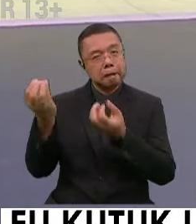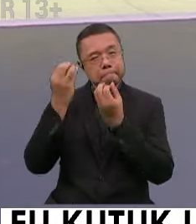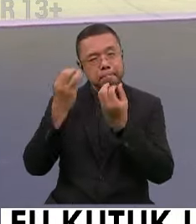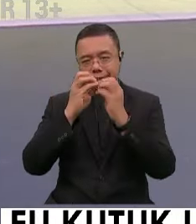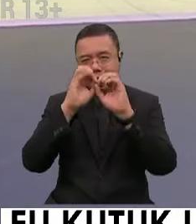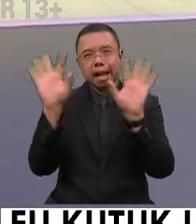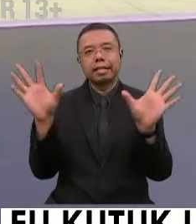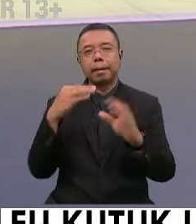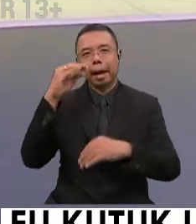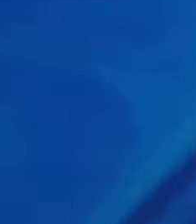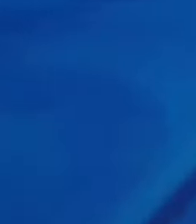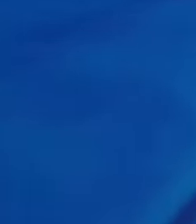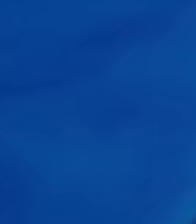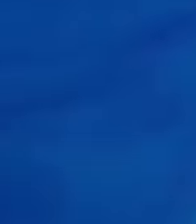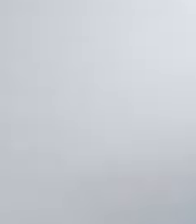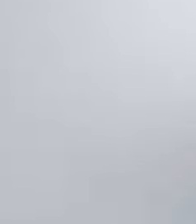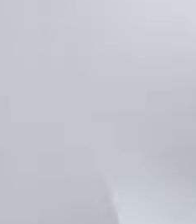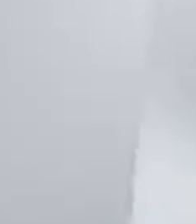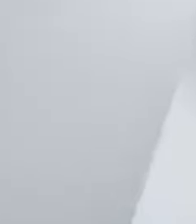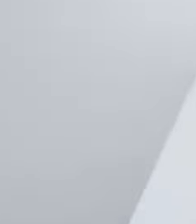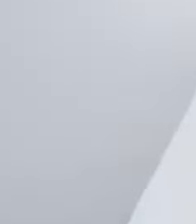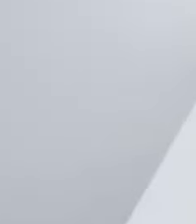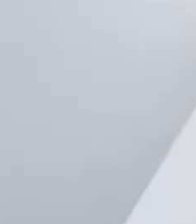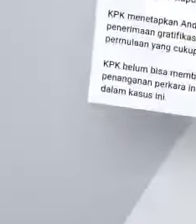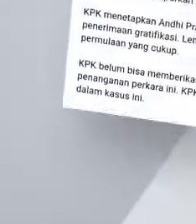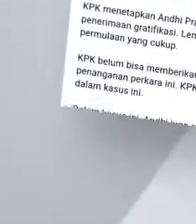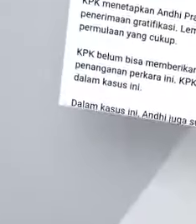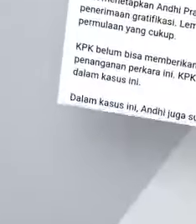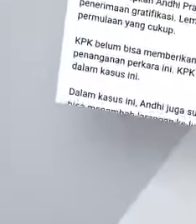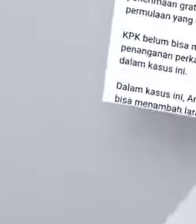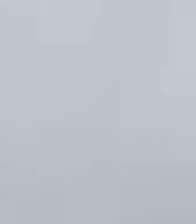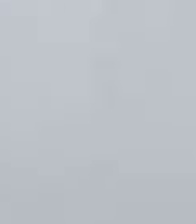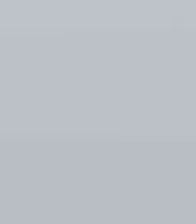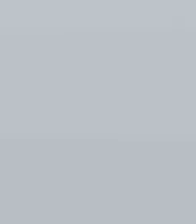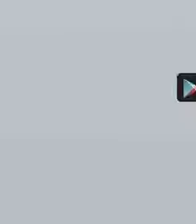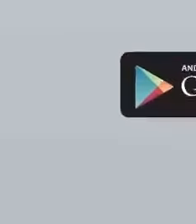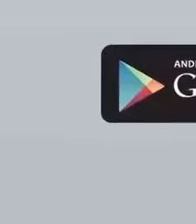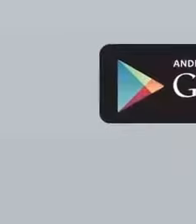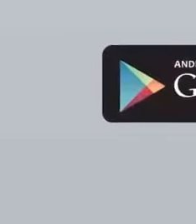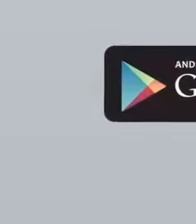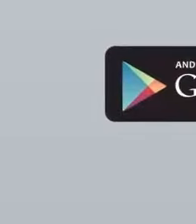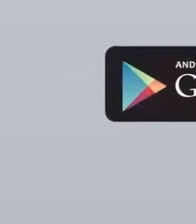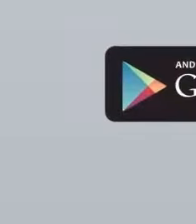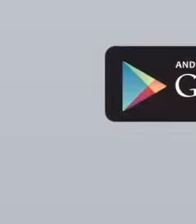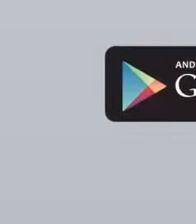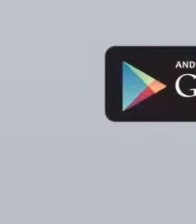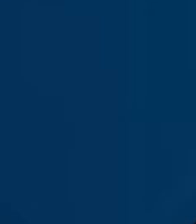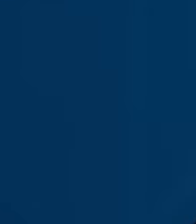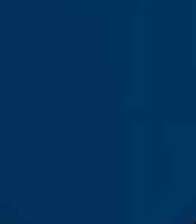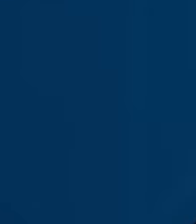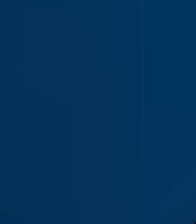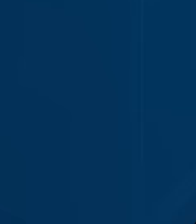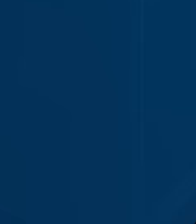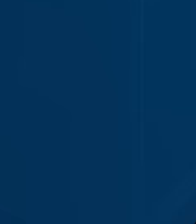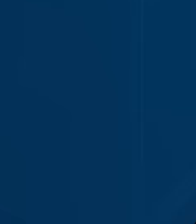Selamat pagi, Bapak-Bapak. Jelajahi cara baru mendapatkan informasi. Download Metro TV Extend sekarang.